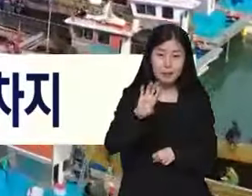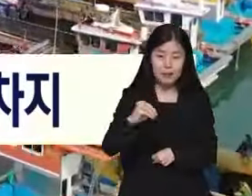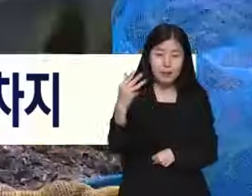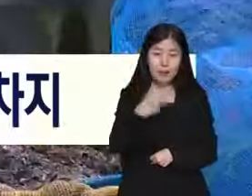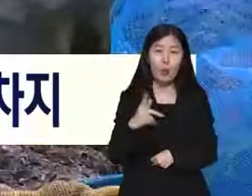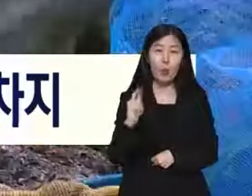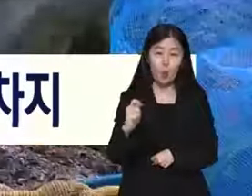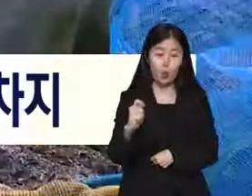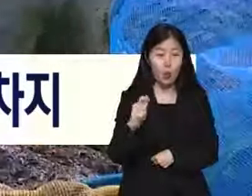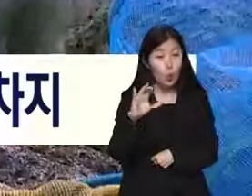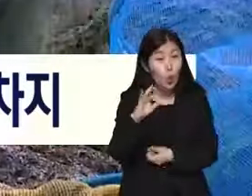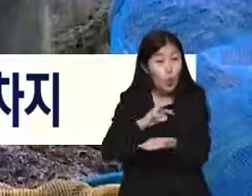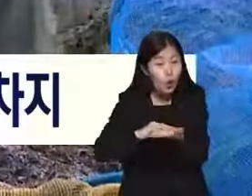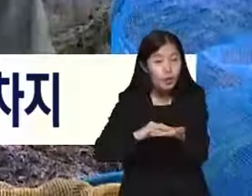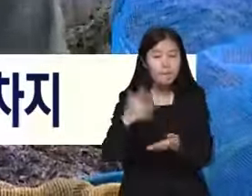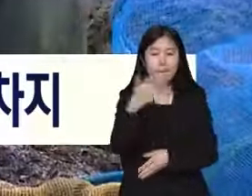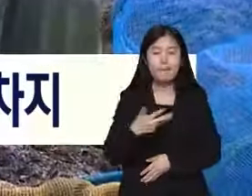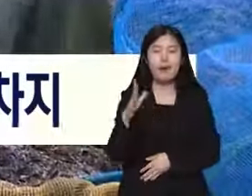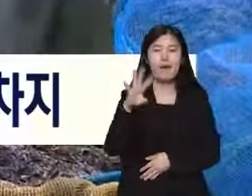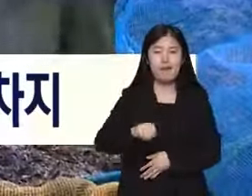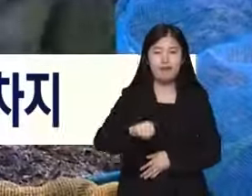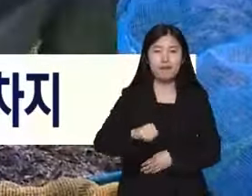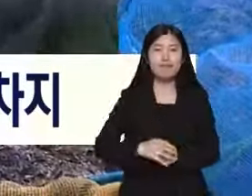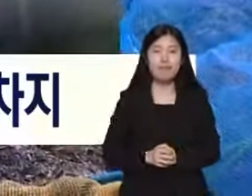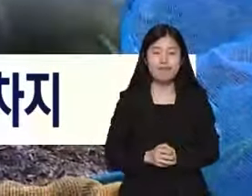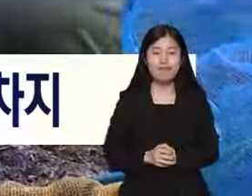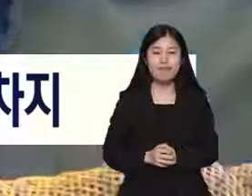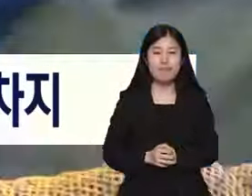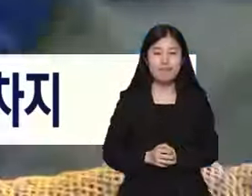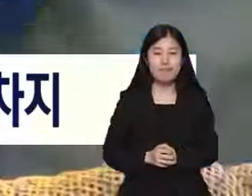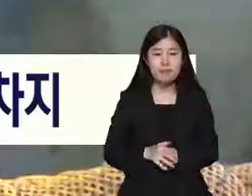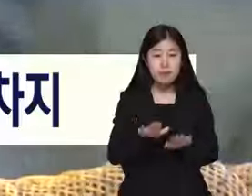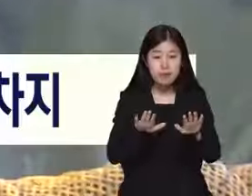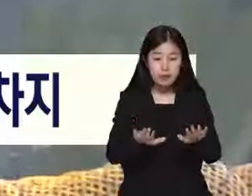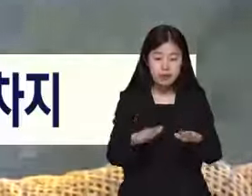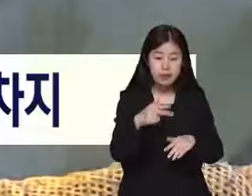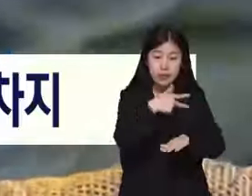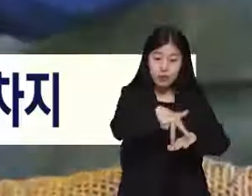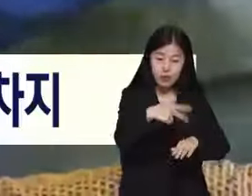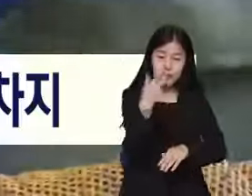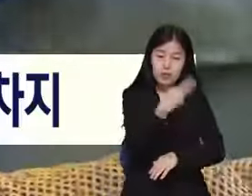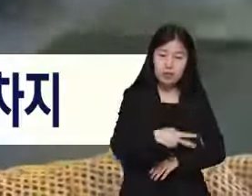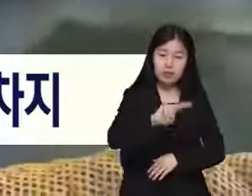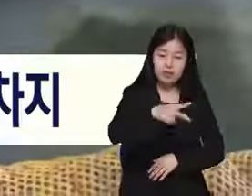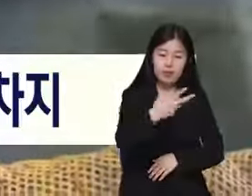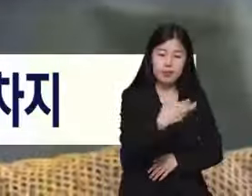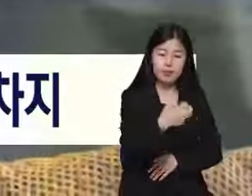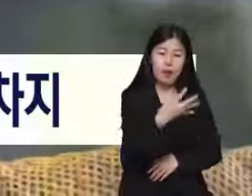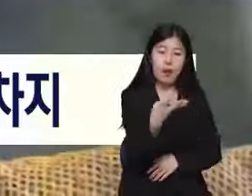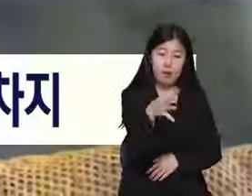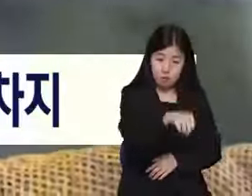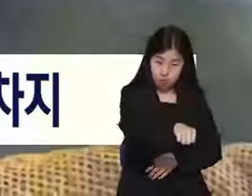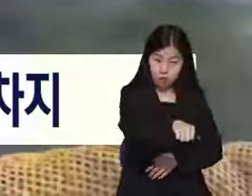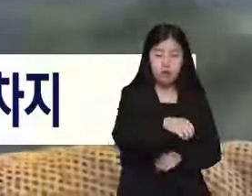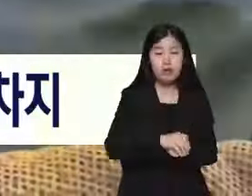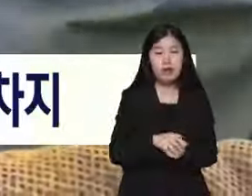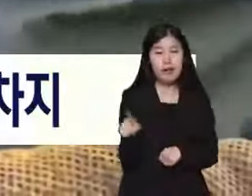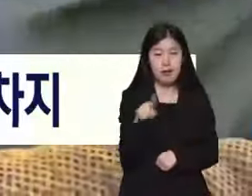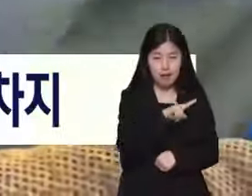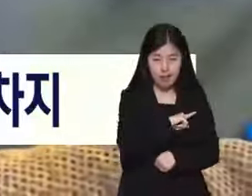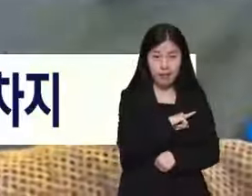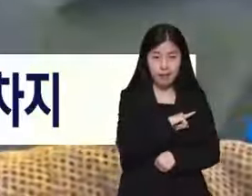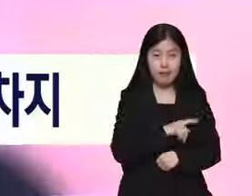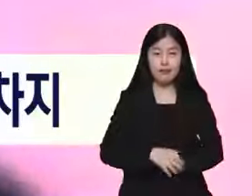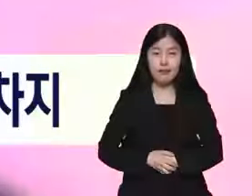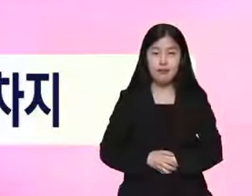톤, 금액으로는 8천억 원을 달성했습니다. 구체적으로는 진도가 2,284억 원어치를 생산해 가장